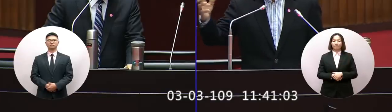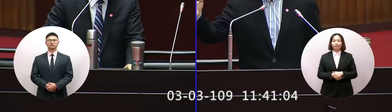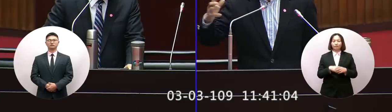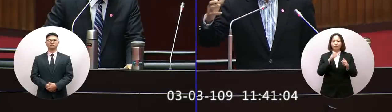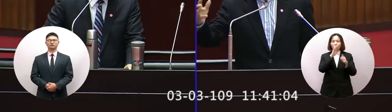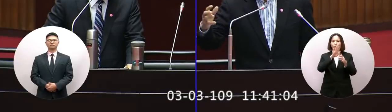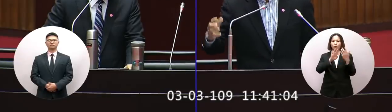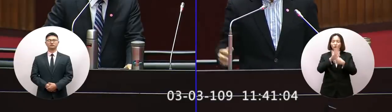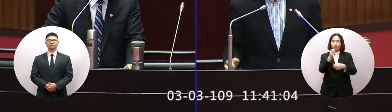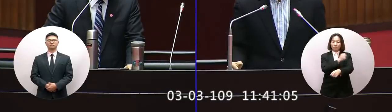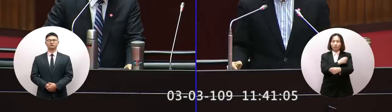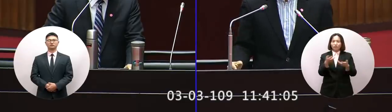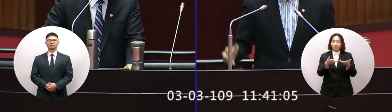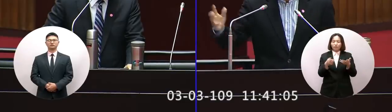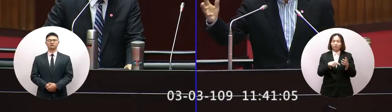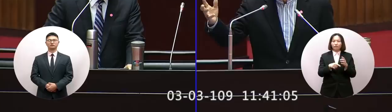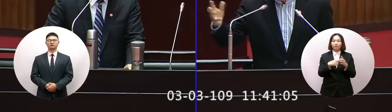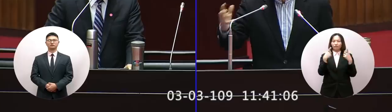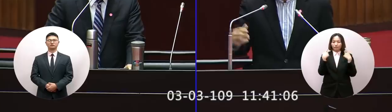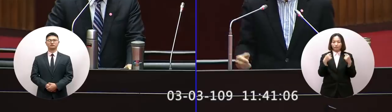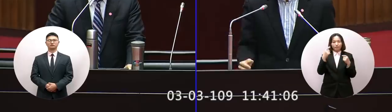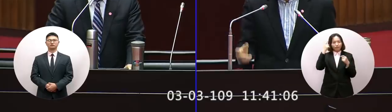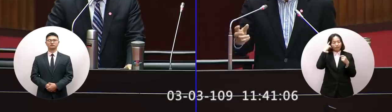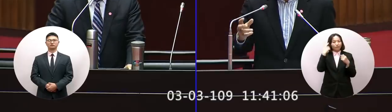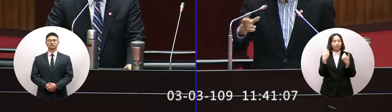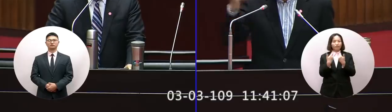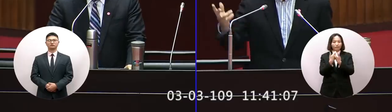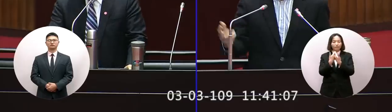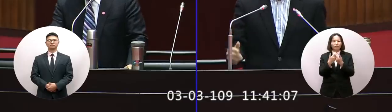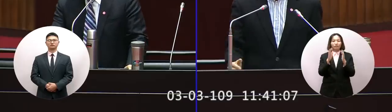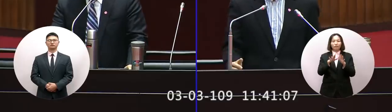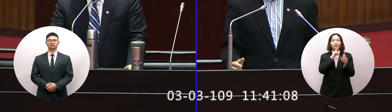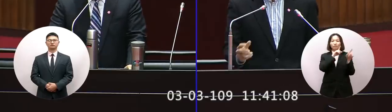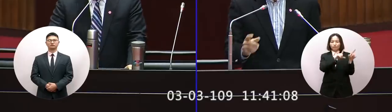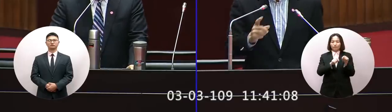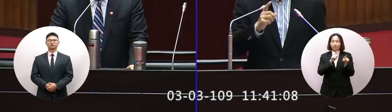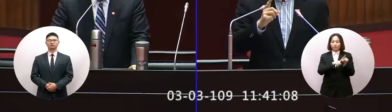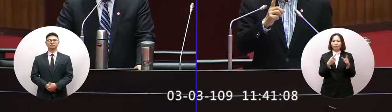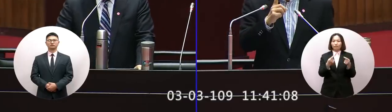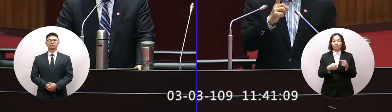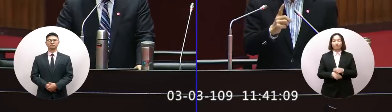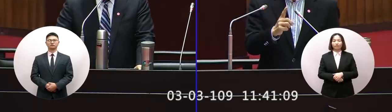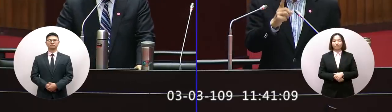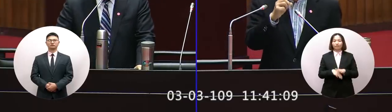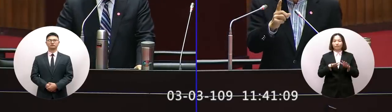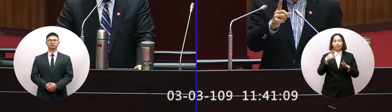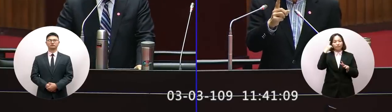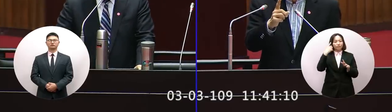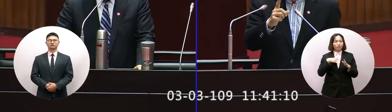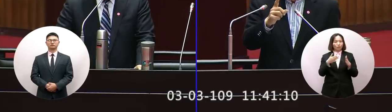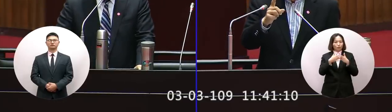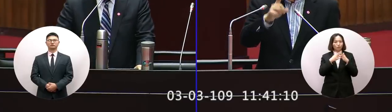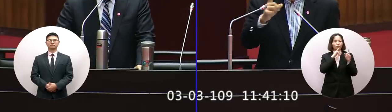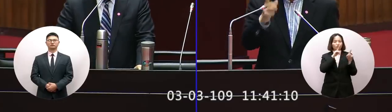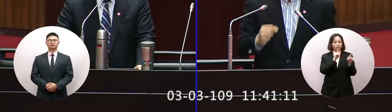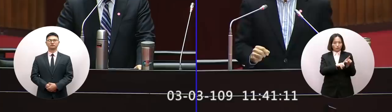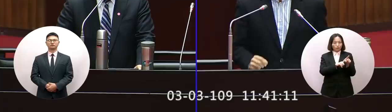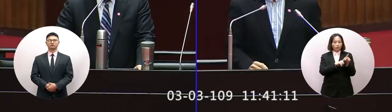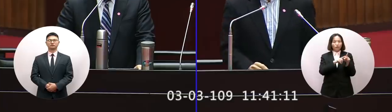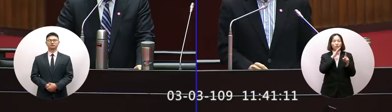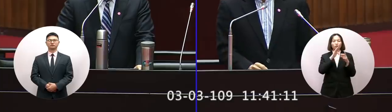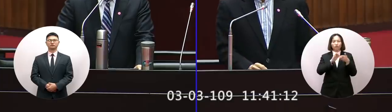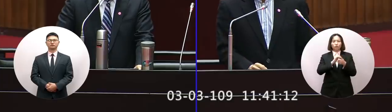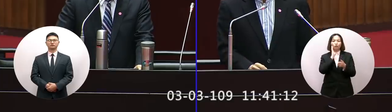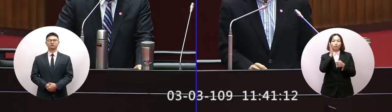說外勞的事情他本來就逆時鐘 不然也說順時鐘所以現在我們就知道順時鐘要